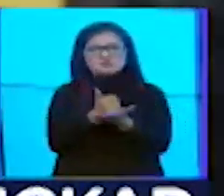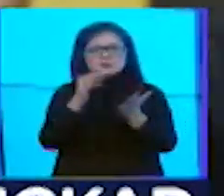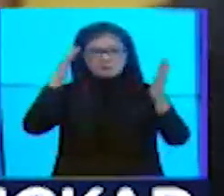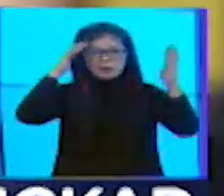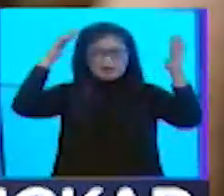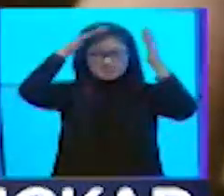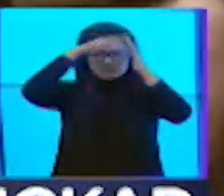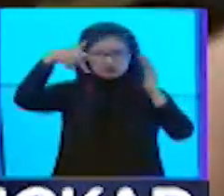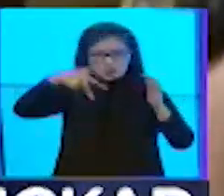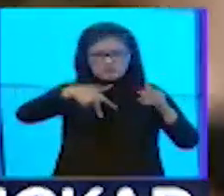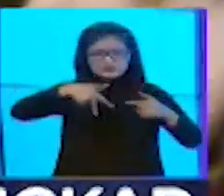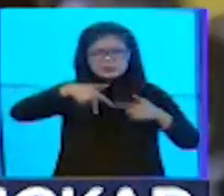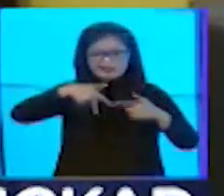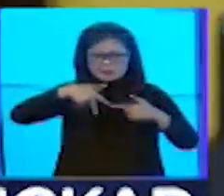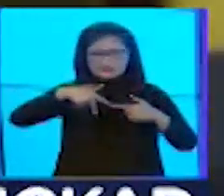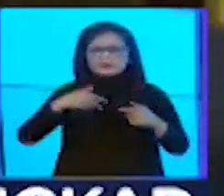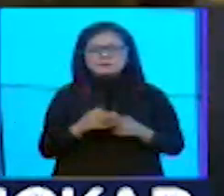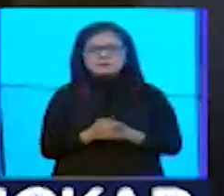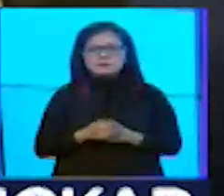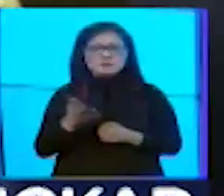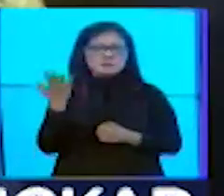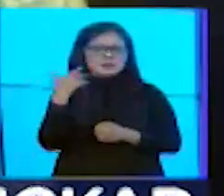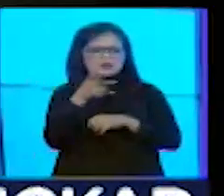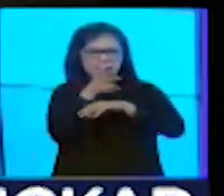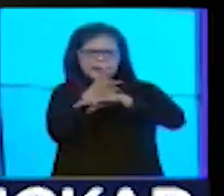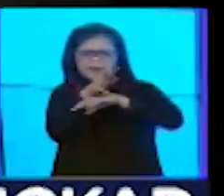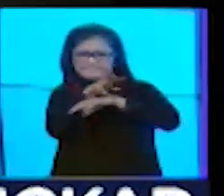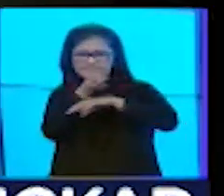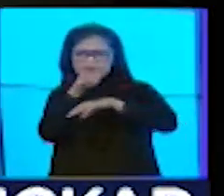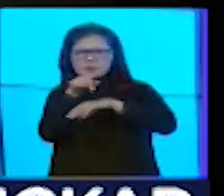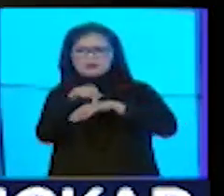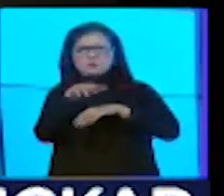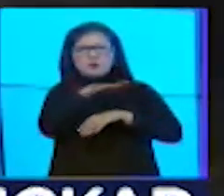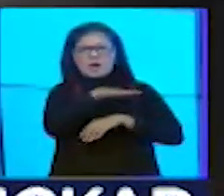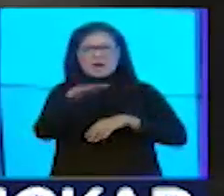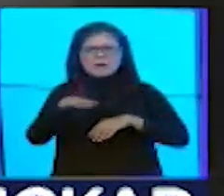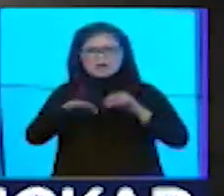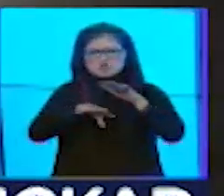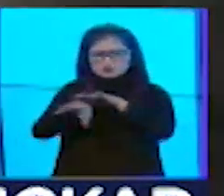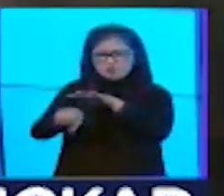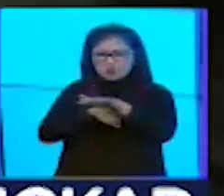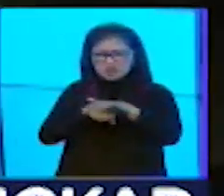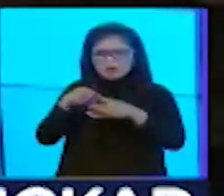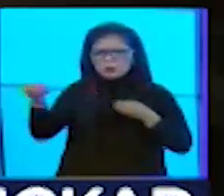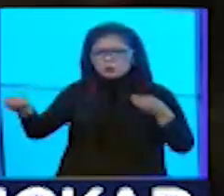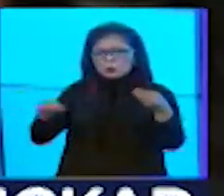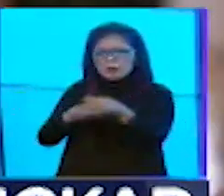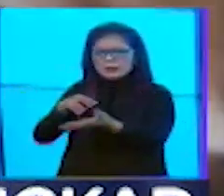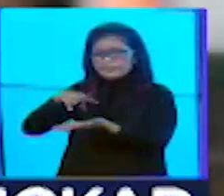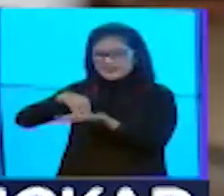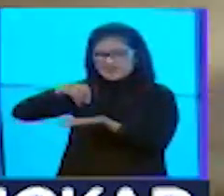aparat berdasarkan potongan rekaman CCTV saat pelaku menculik bocah berusia 9 tahun dan menukarnya dengan 3 karung beras di toko